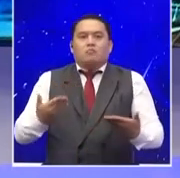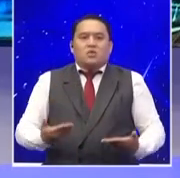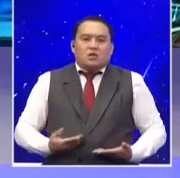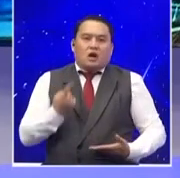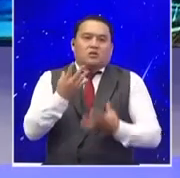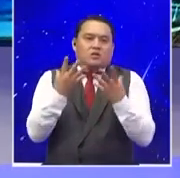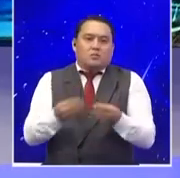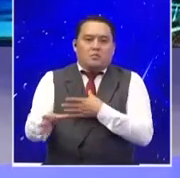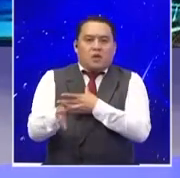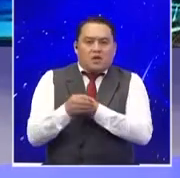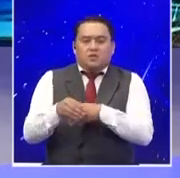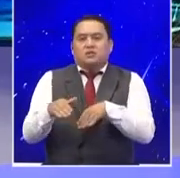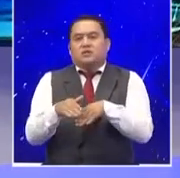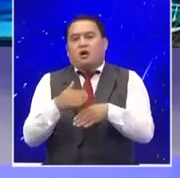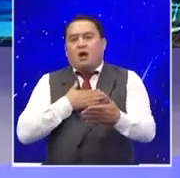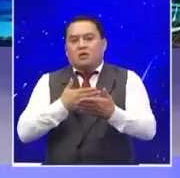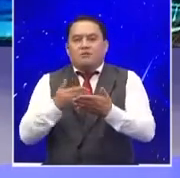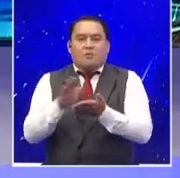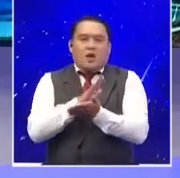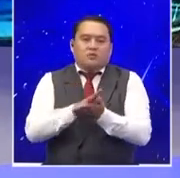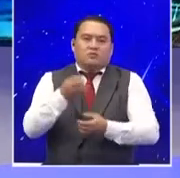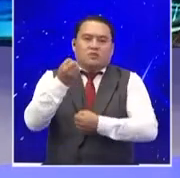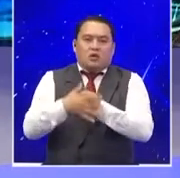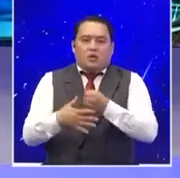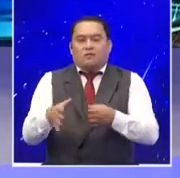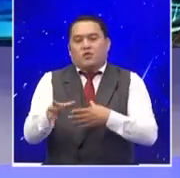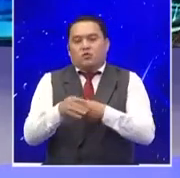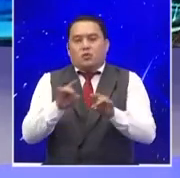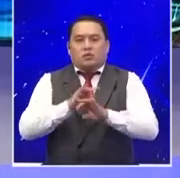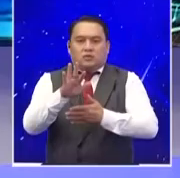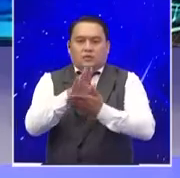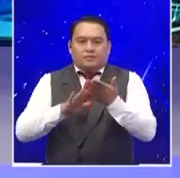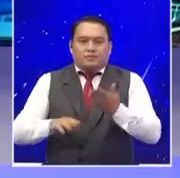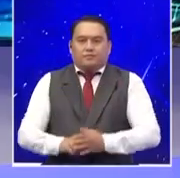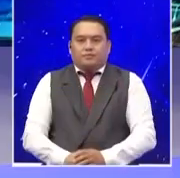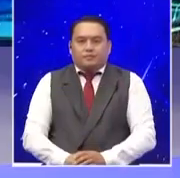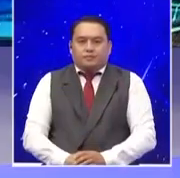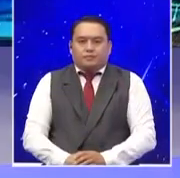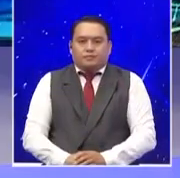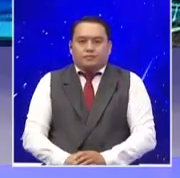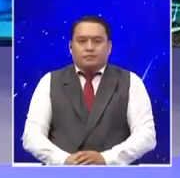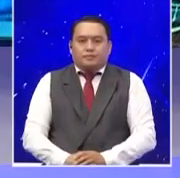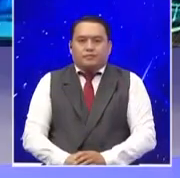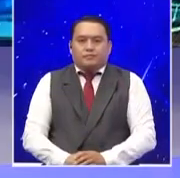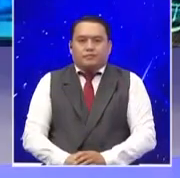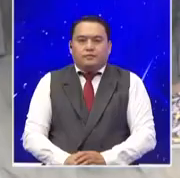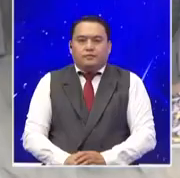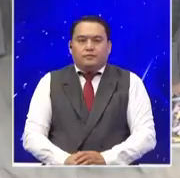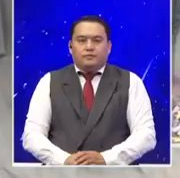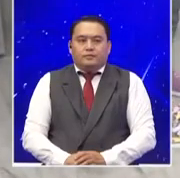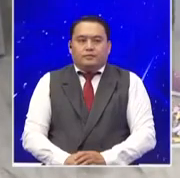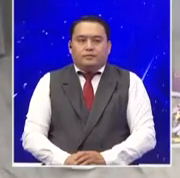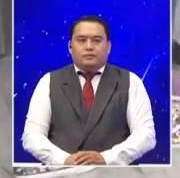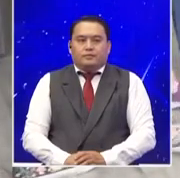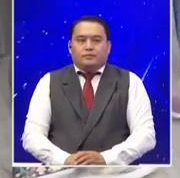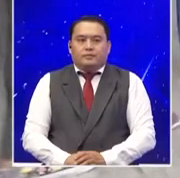Прожить один день вместе с добровольцами из областного центра попыталась и наша съемочная группа. Подробности из материалов сюжета.